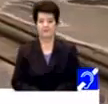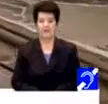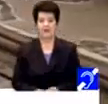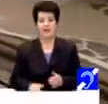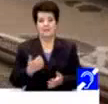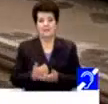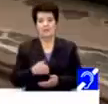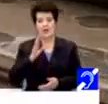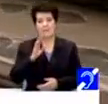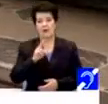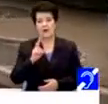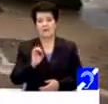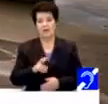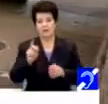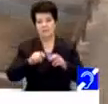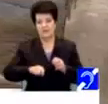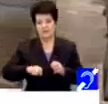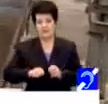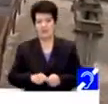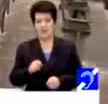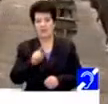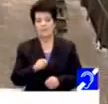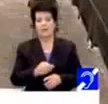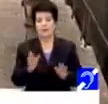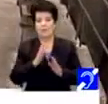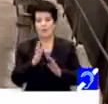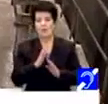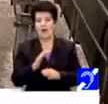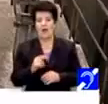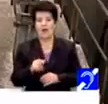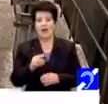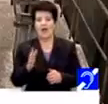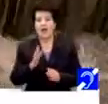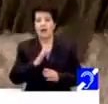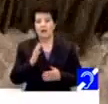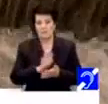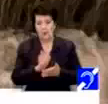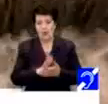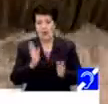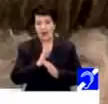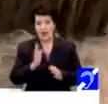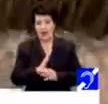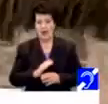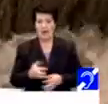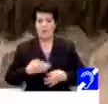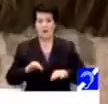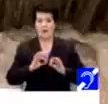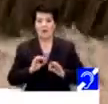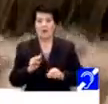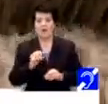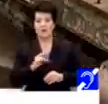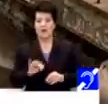Șefii de la Apă Canal sunt cercetați penal pentru poluarea aerului și apei în Chișinău. Procuratura Generală suspectează și